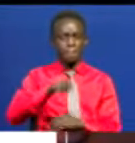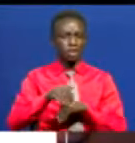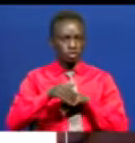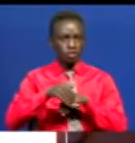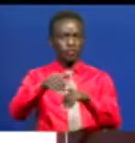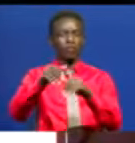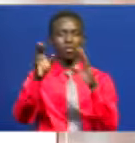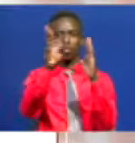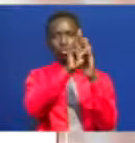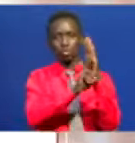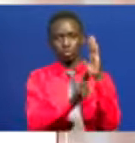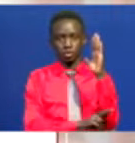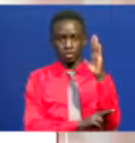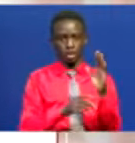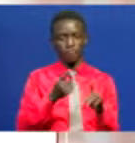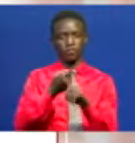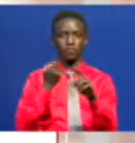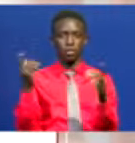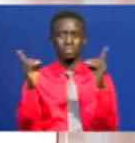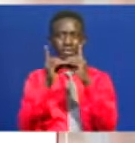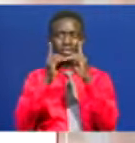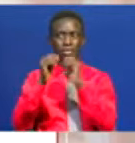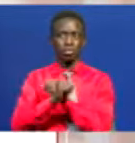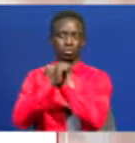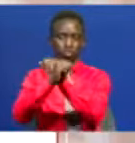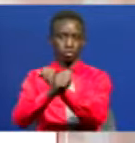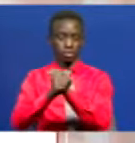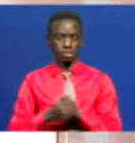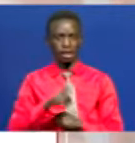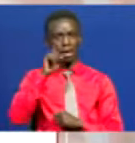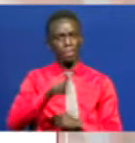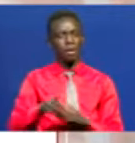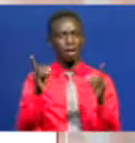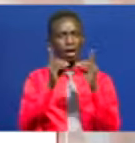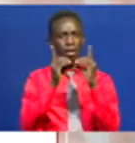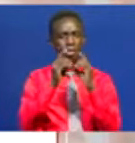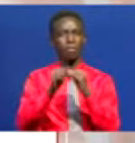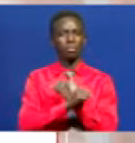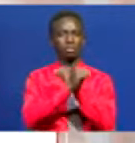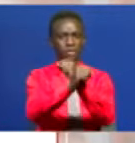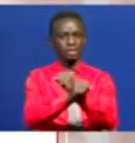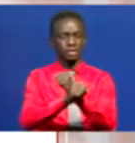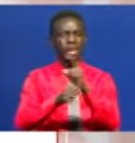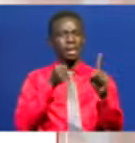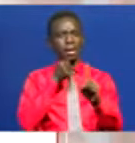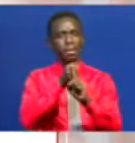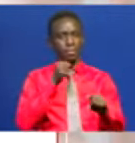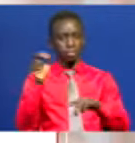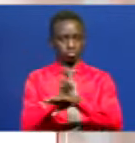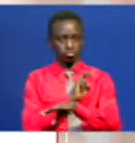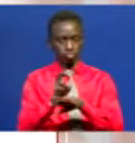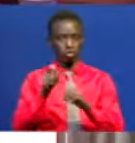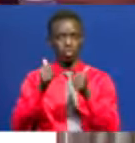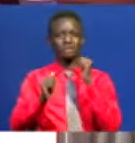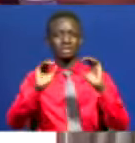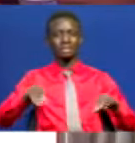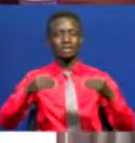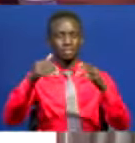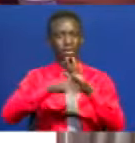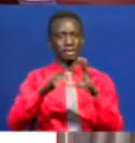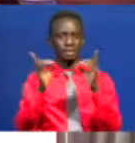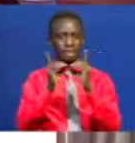ulinzi wa data. We also need to undertake data protection impact assessment as provided for under the Data Protection Act.